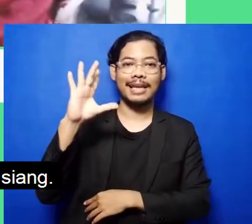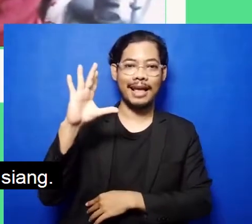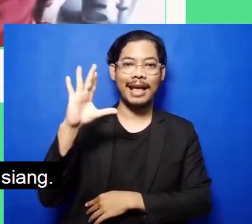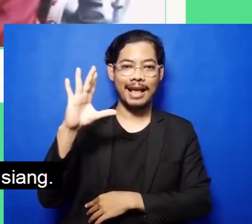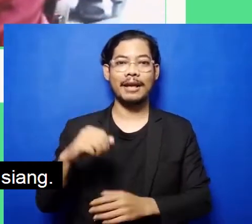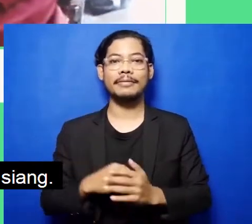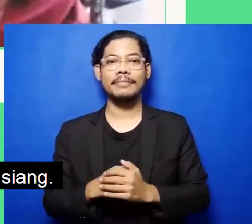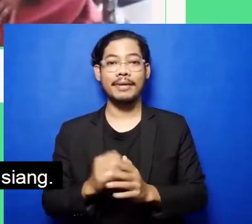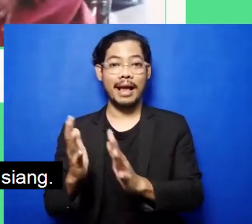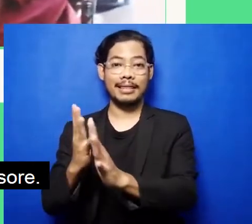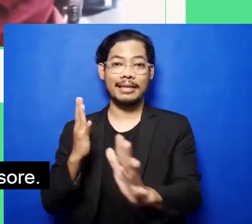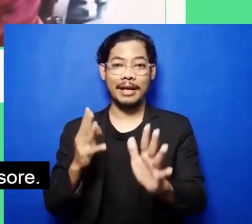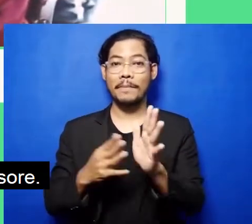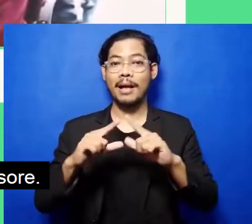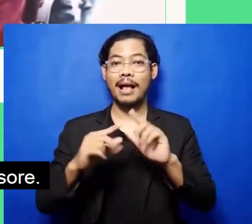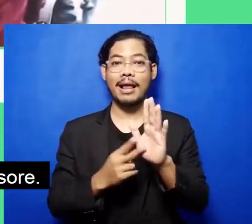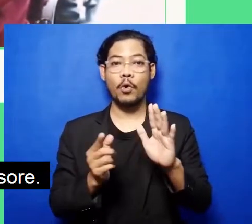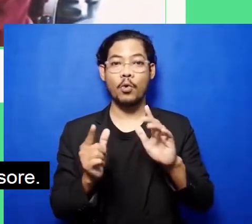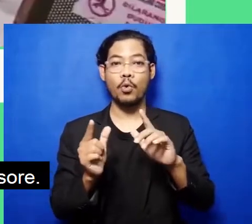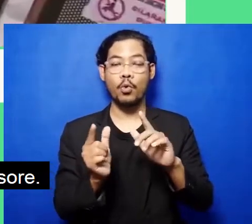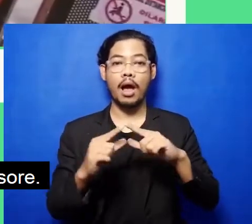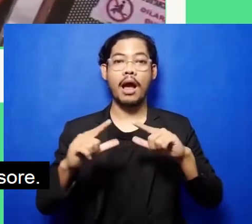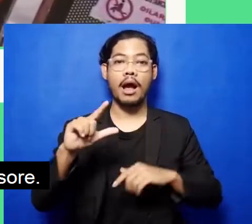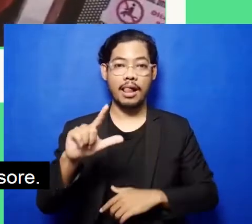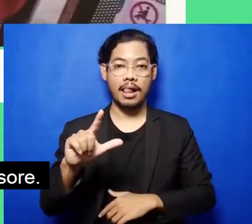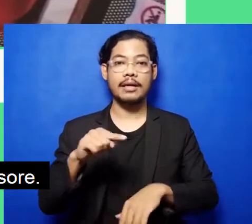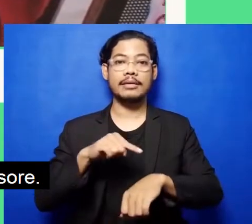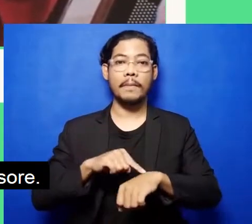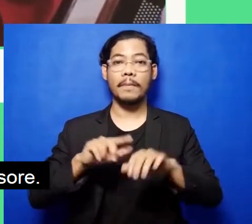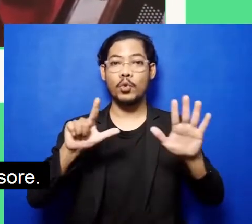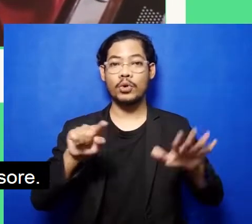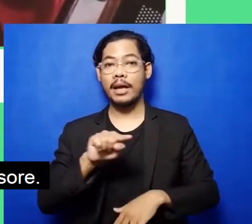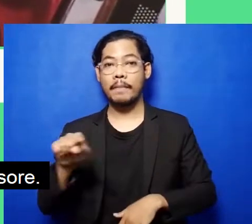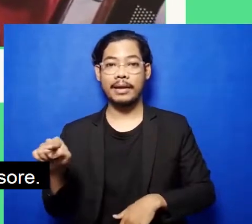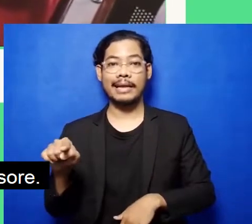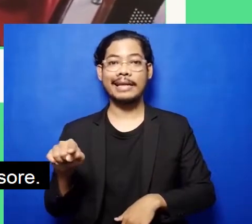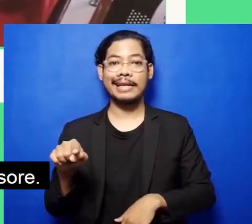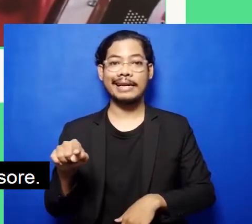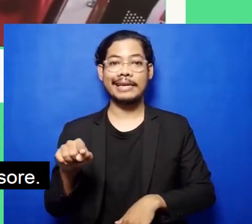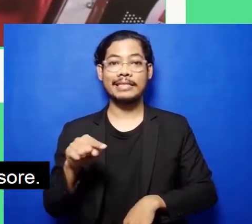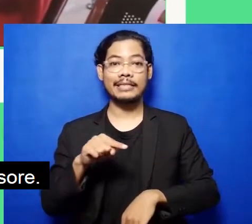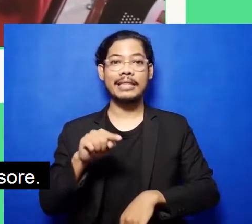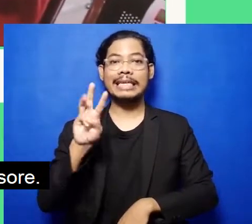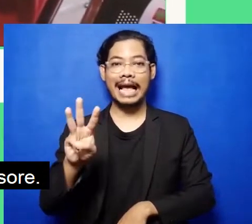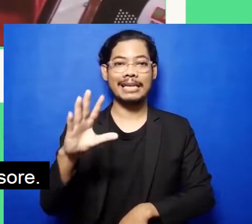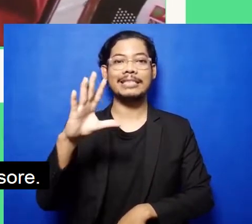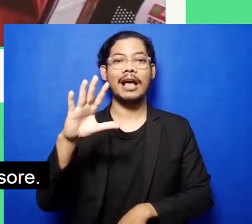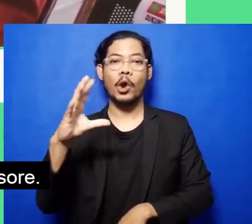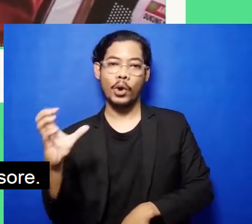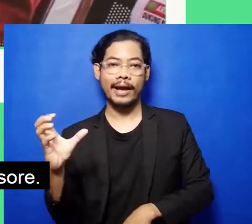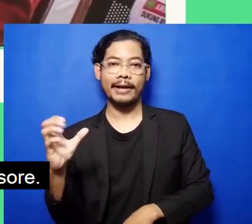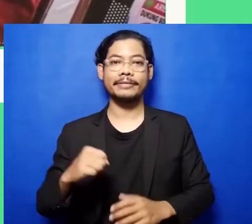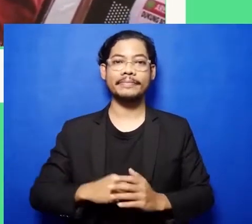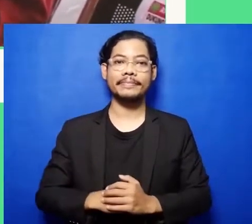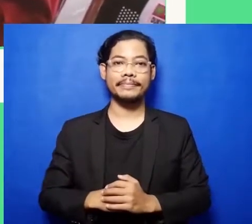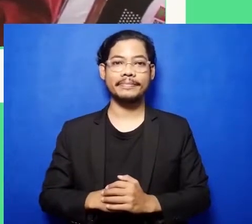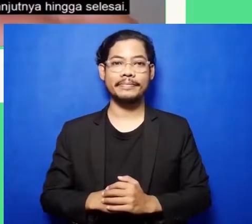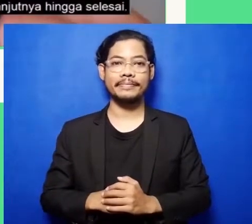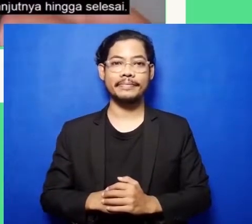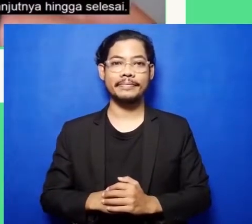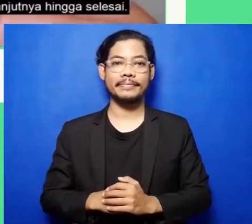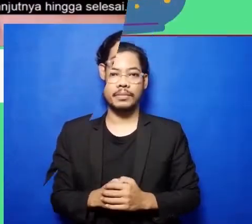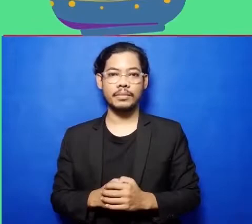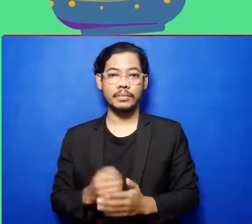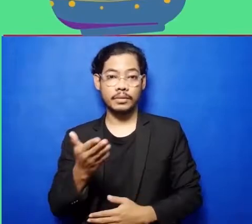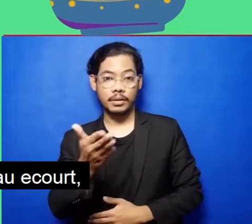kantos pokol 12 siang. Dineng antrian manual buka mulai pokol petok lagu kantos pokol 3 sore.